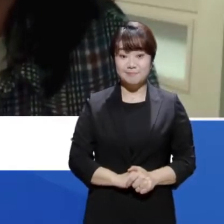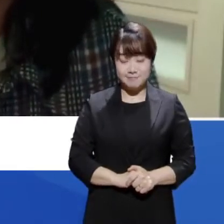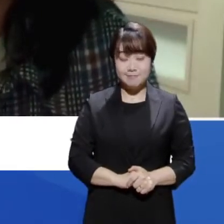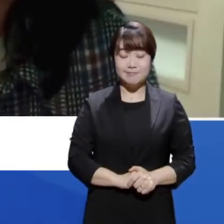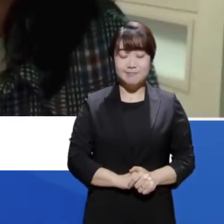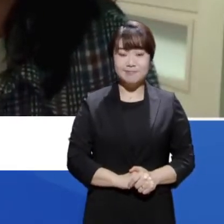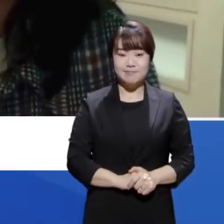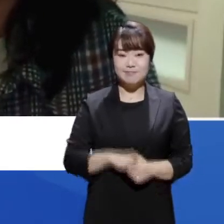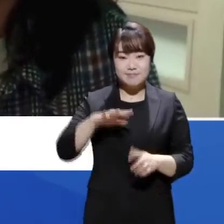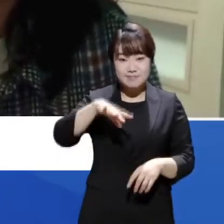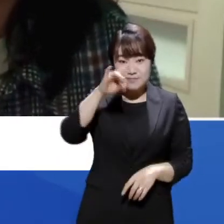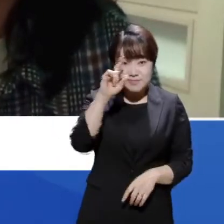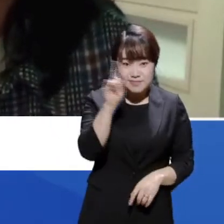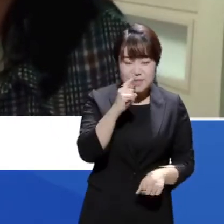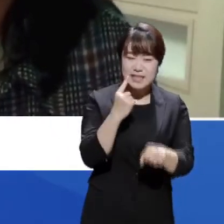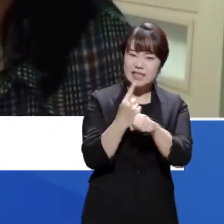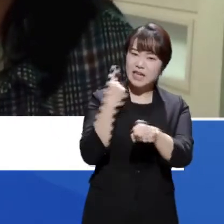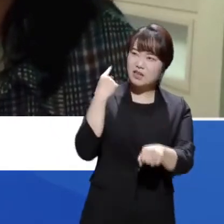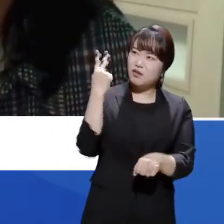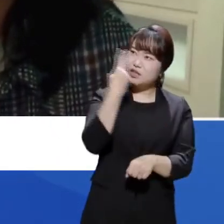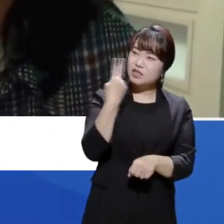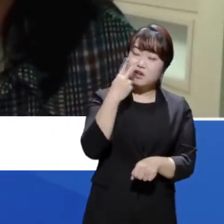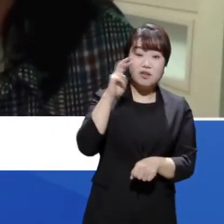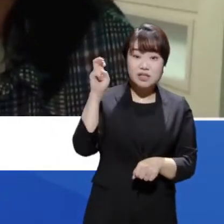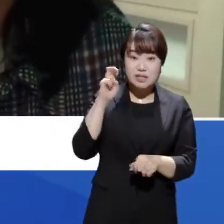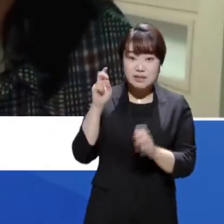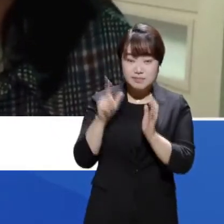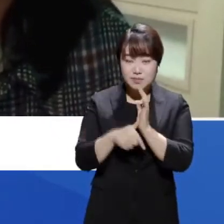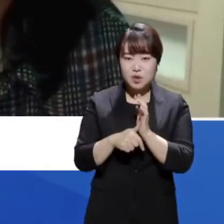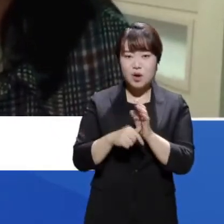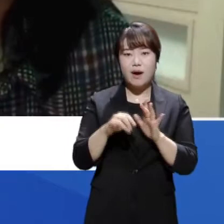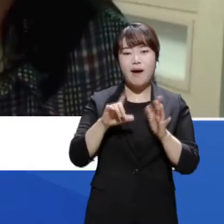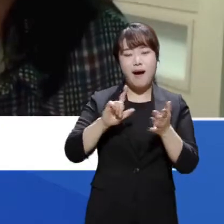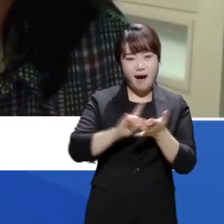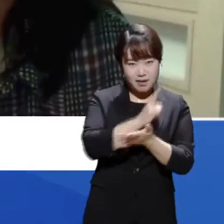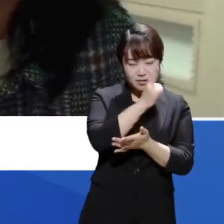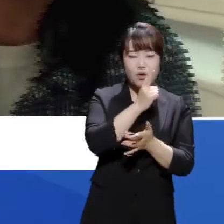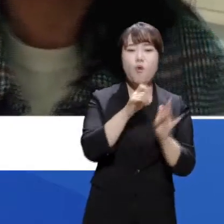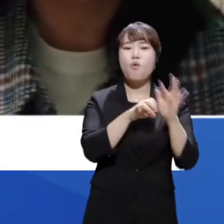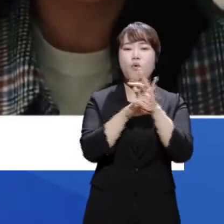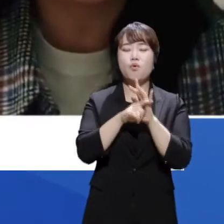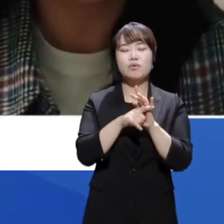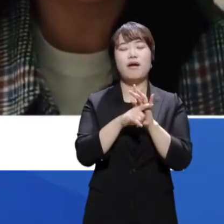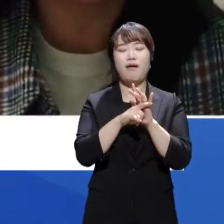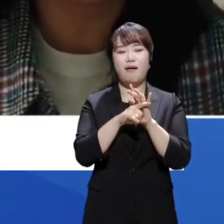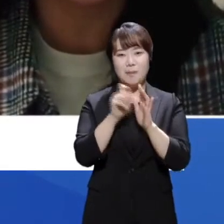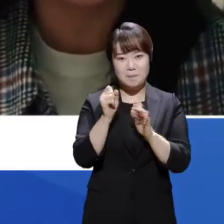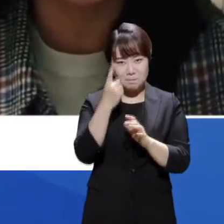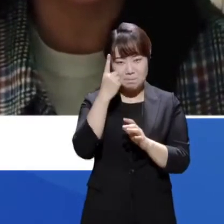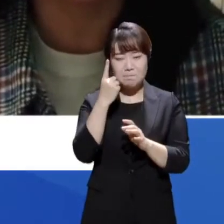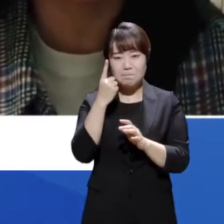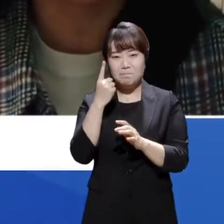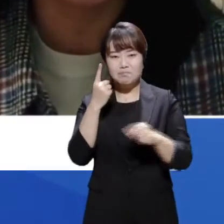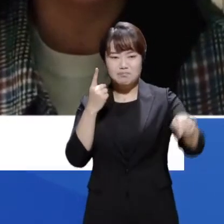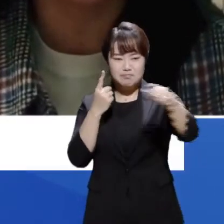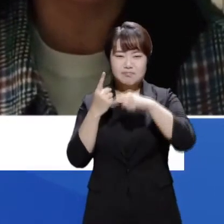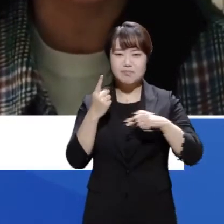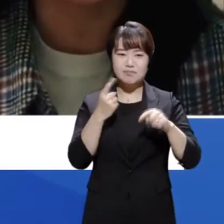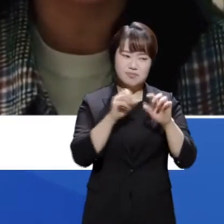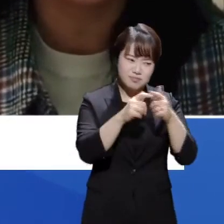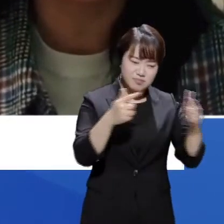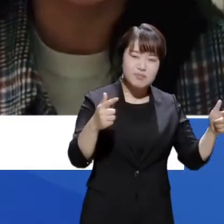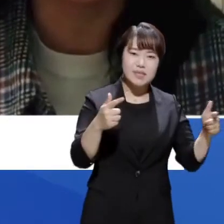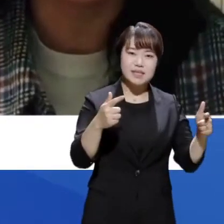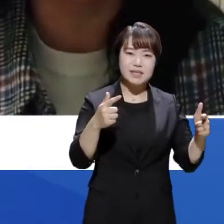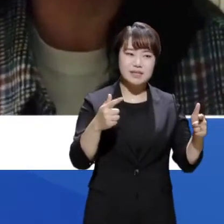아, 네. 일단은 작년 2020년도 코로나19 강서 응원 꾸러미로 그동안 지역사회에 다양한 자원이